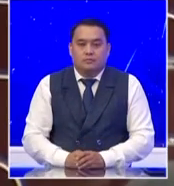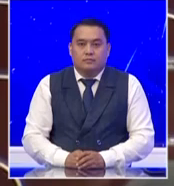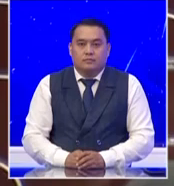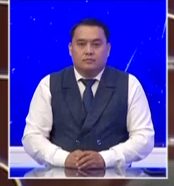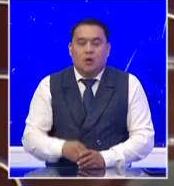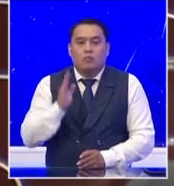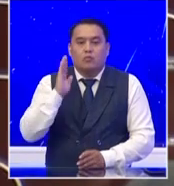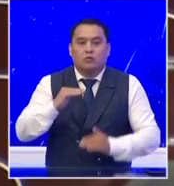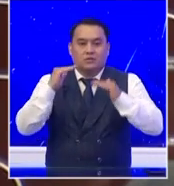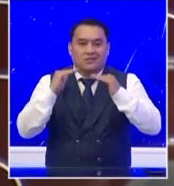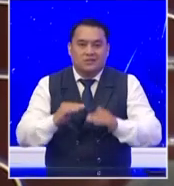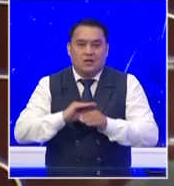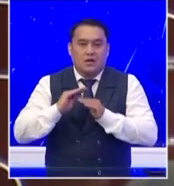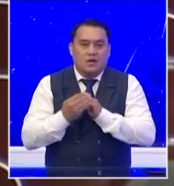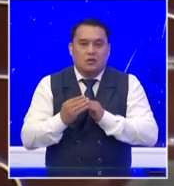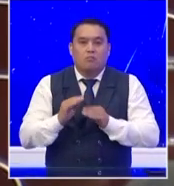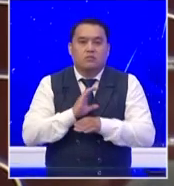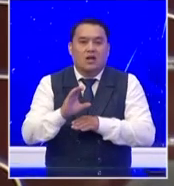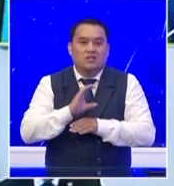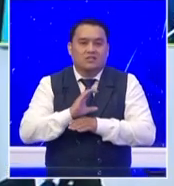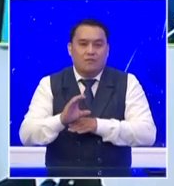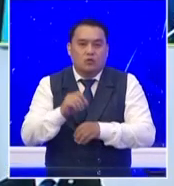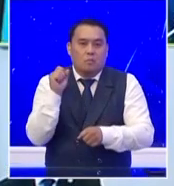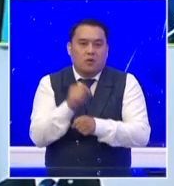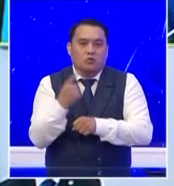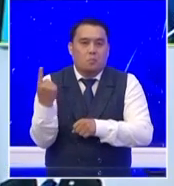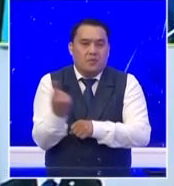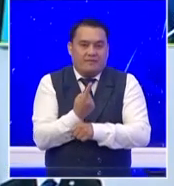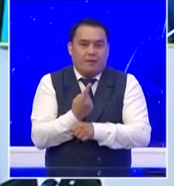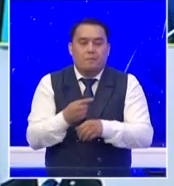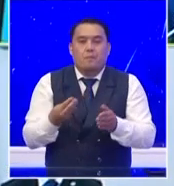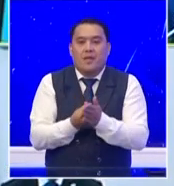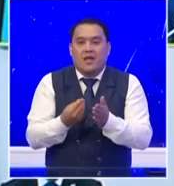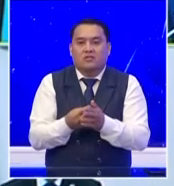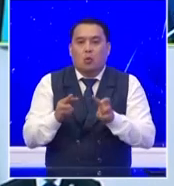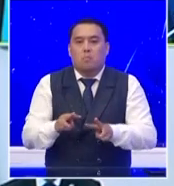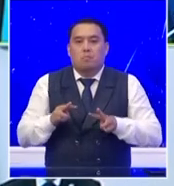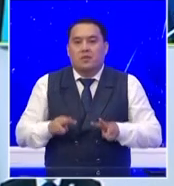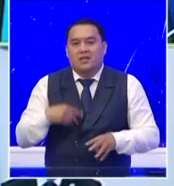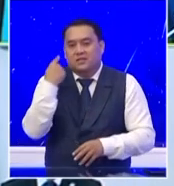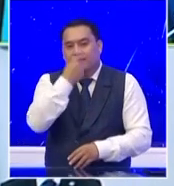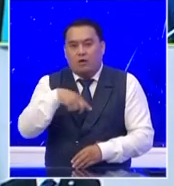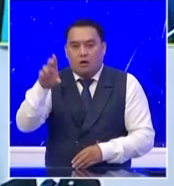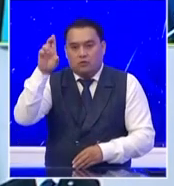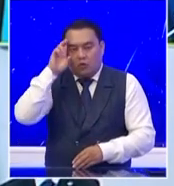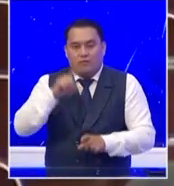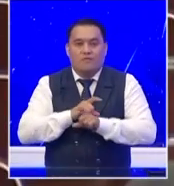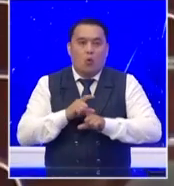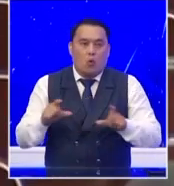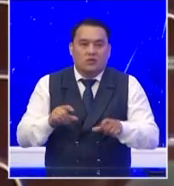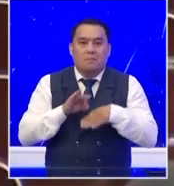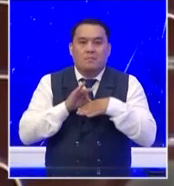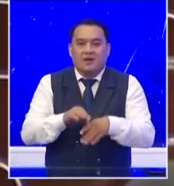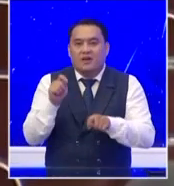Для дальнейшего снижения теневого производства поручаю: первое. Министерству финансов и другим заинтересованным государственным органам